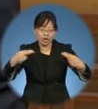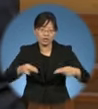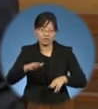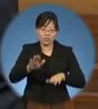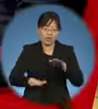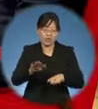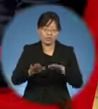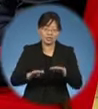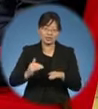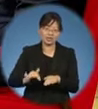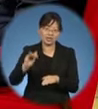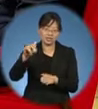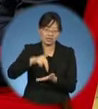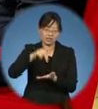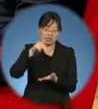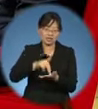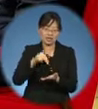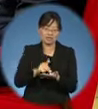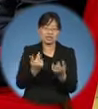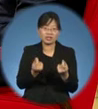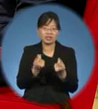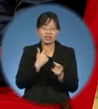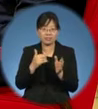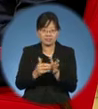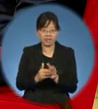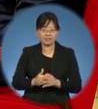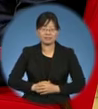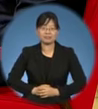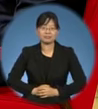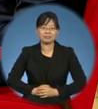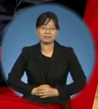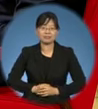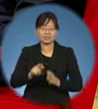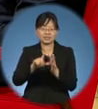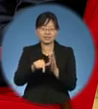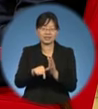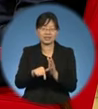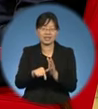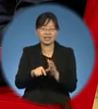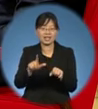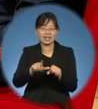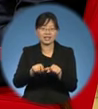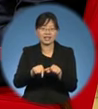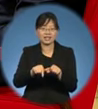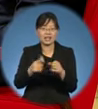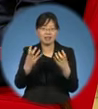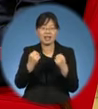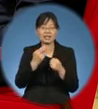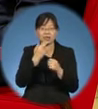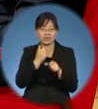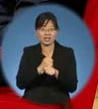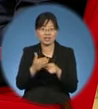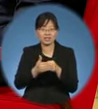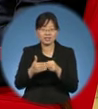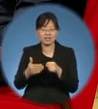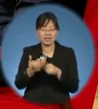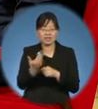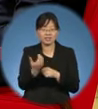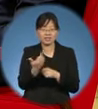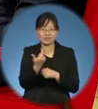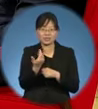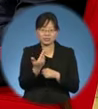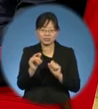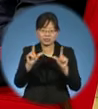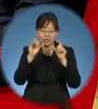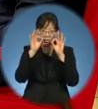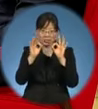혼자서? 계단도 뛰고 볼 가지고 막 이제 하는 거예요. 근데 그때 당시 시계가 또 많지가 않았습니다. 예, 예, 예. 69년도 한번 생각해